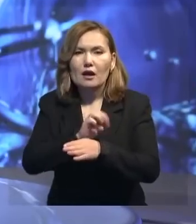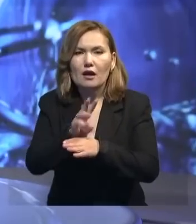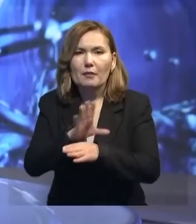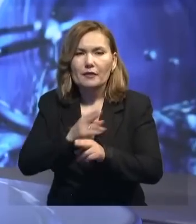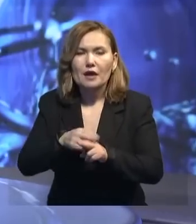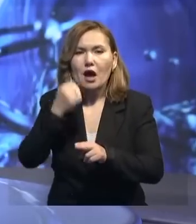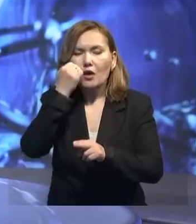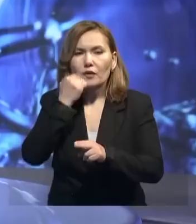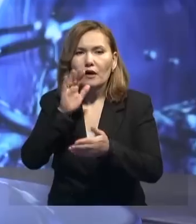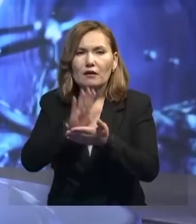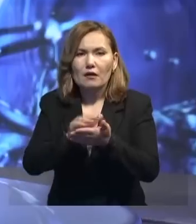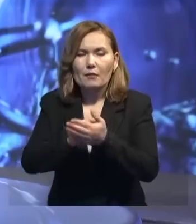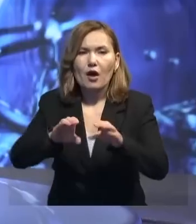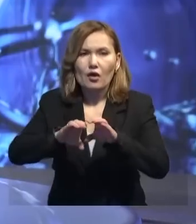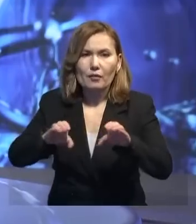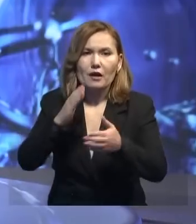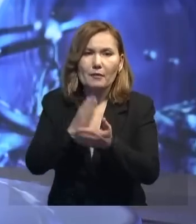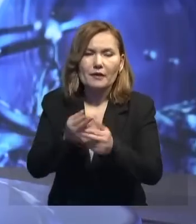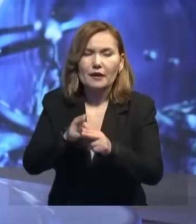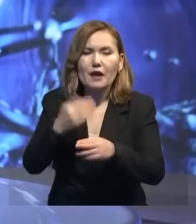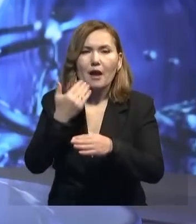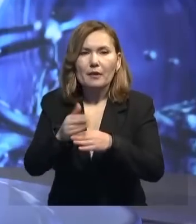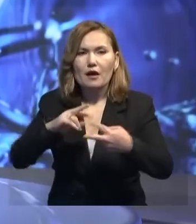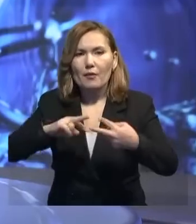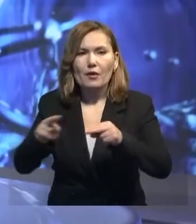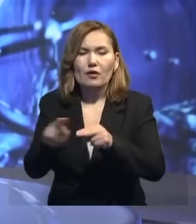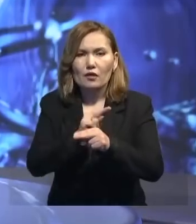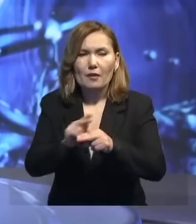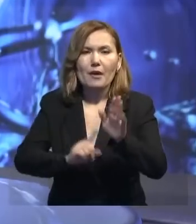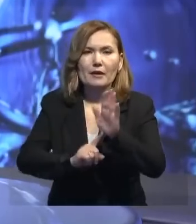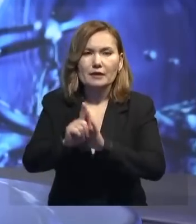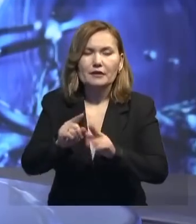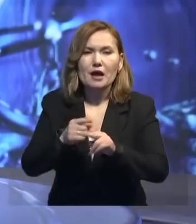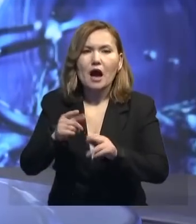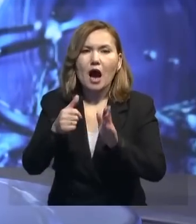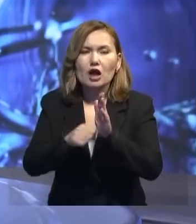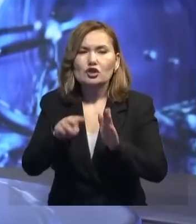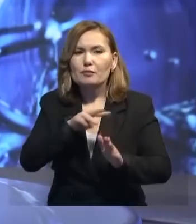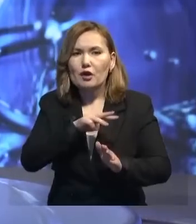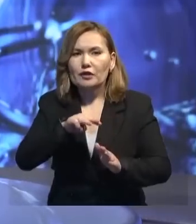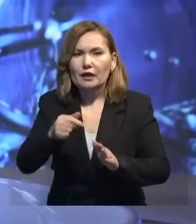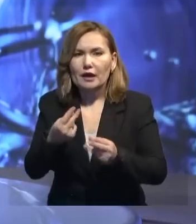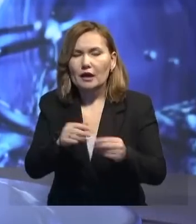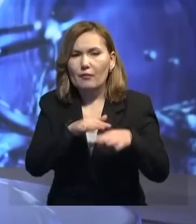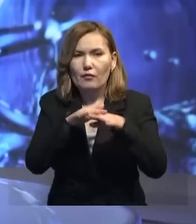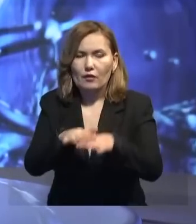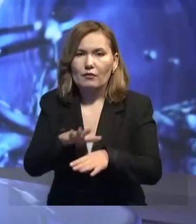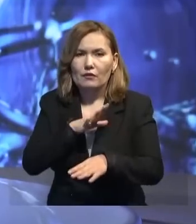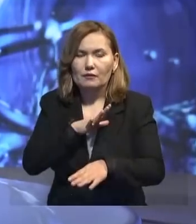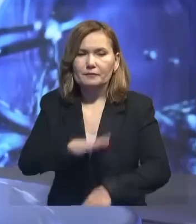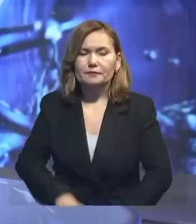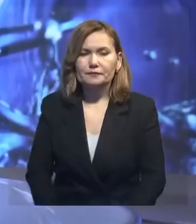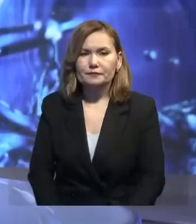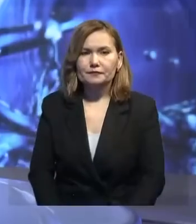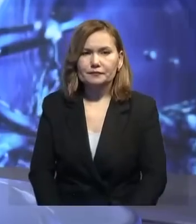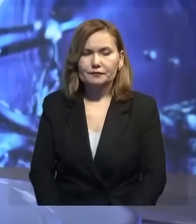тозығы жетіп тұрған құбырлар бар. Енді оларды біртіндеп ауыстыру қолға алынады. Әзірге 600 миллион теңгеден астам қаражат